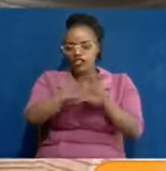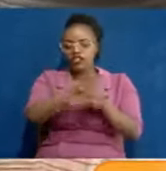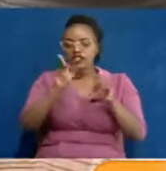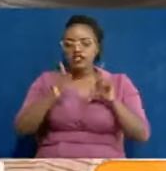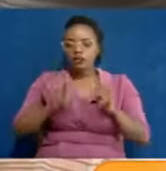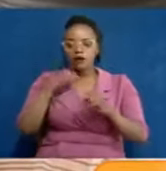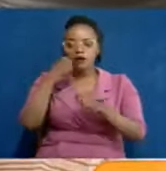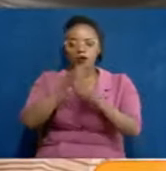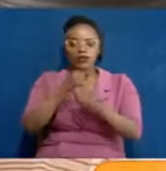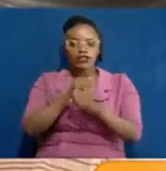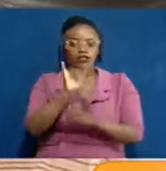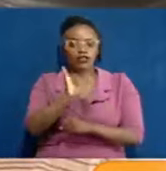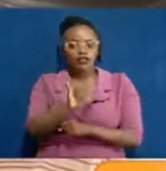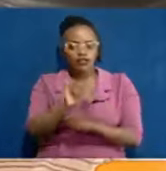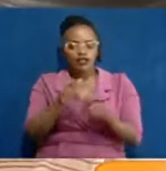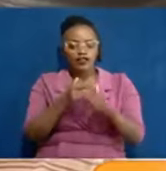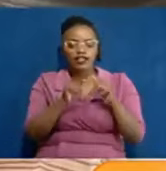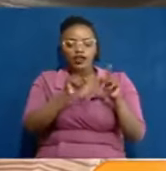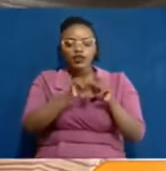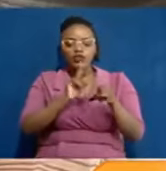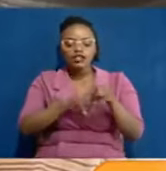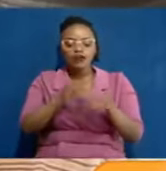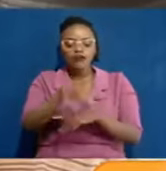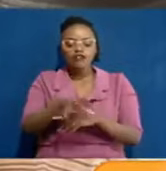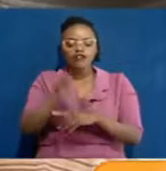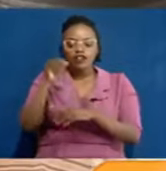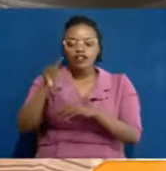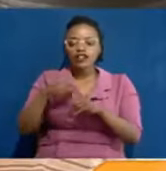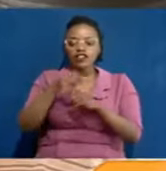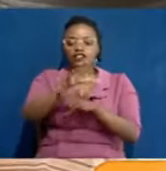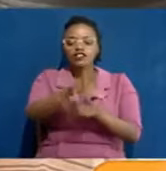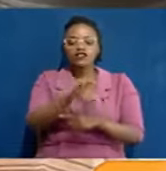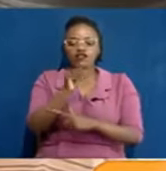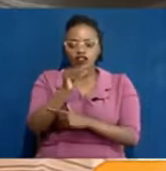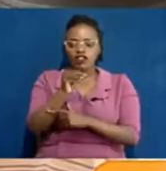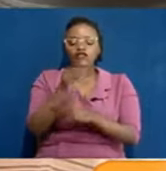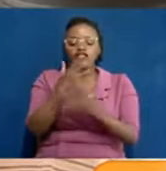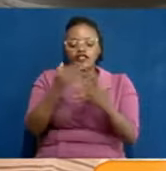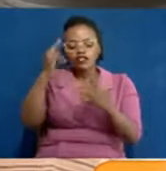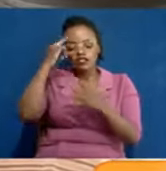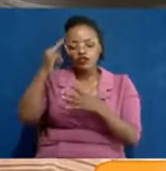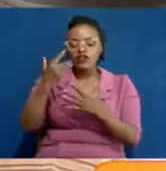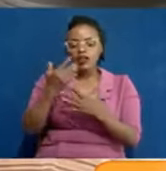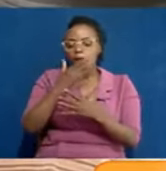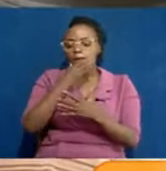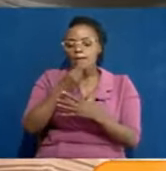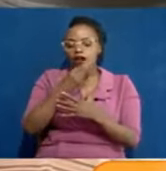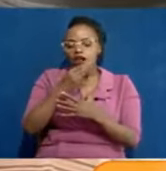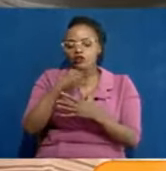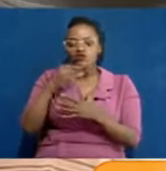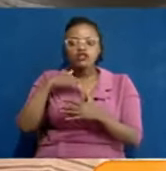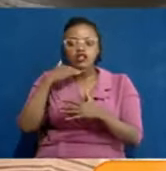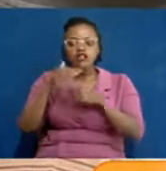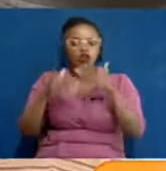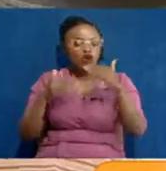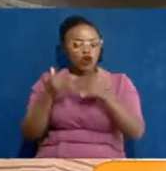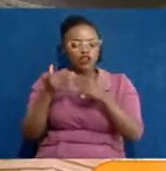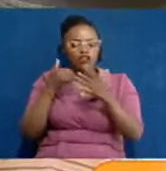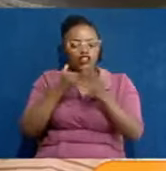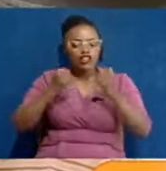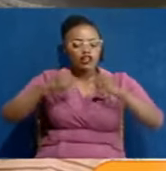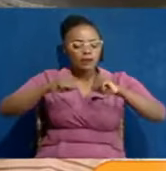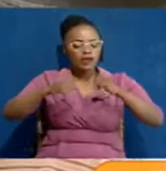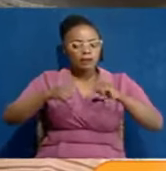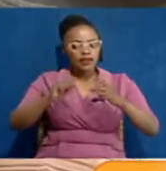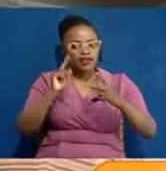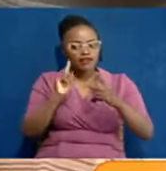ambao walifanya kitendo. Na walipopatikana, walipatikana na vitu vya marehemu yote, kiwemo pikipiki,